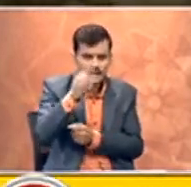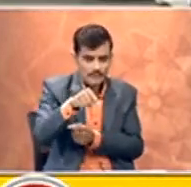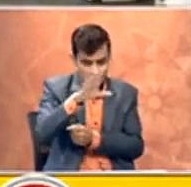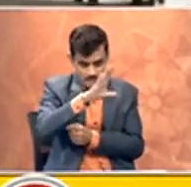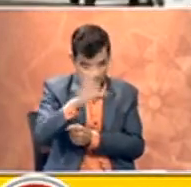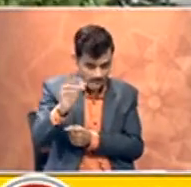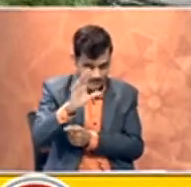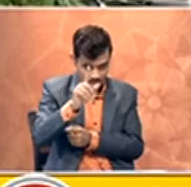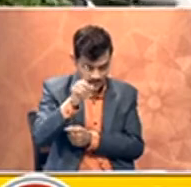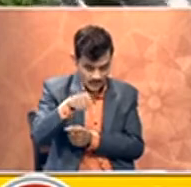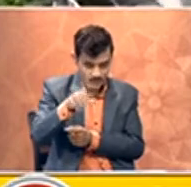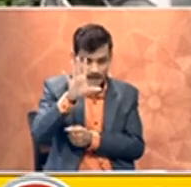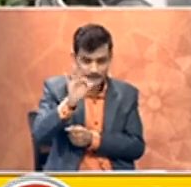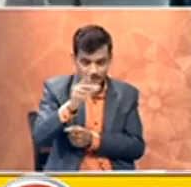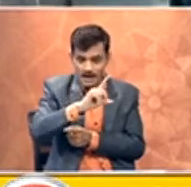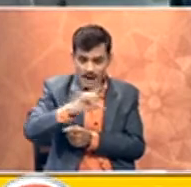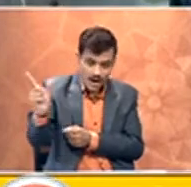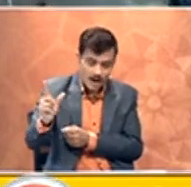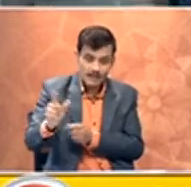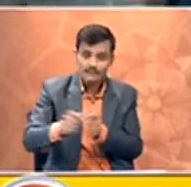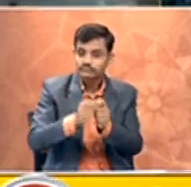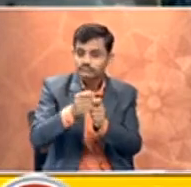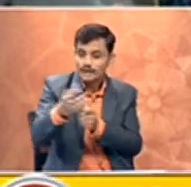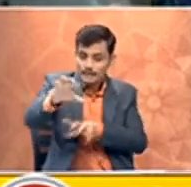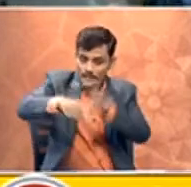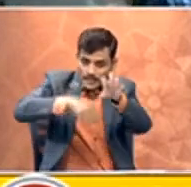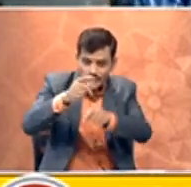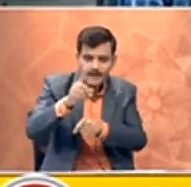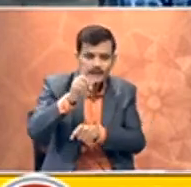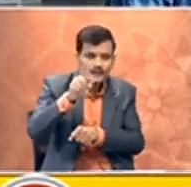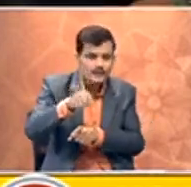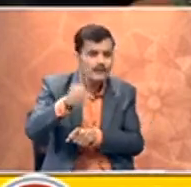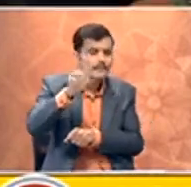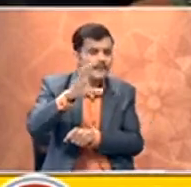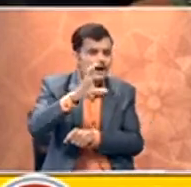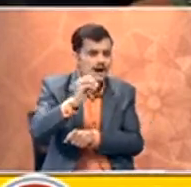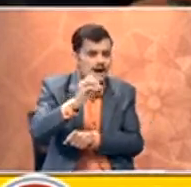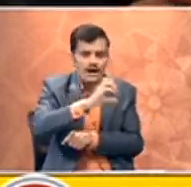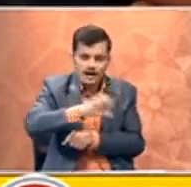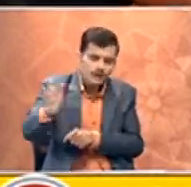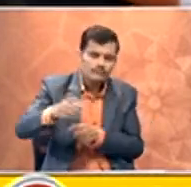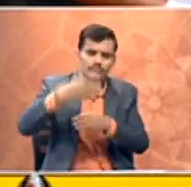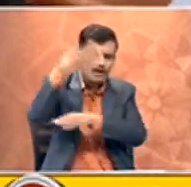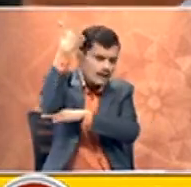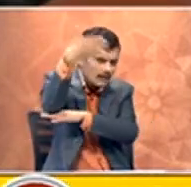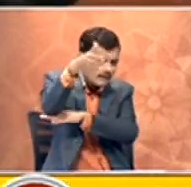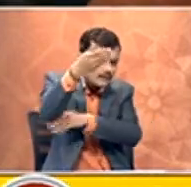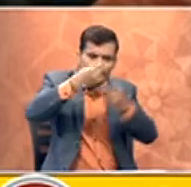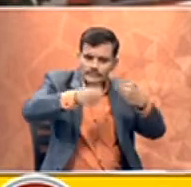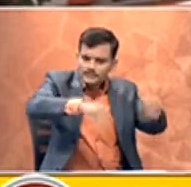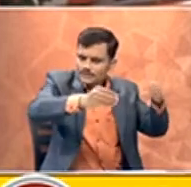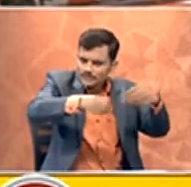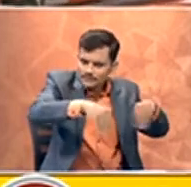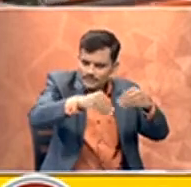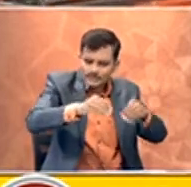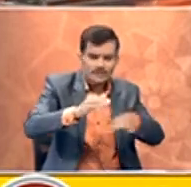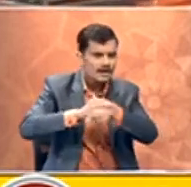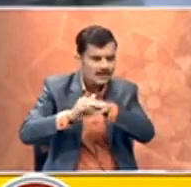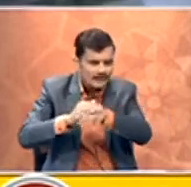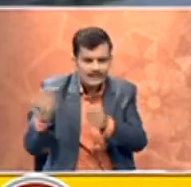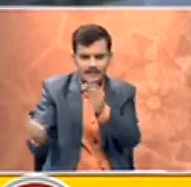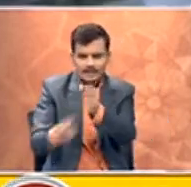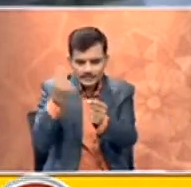जरिए करीब 1.5 करोड़ तिरंगे बेचे गए। इससे हमारे कामगारों की, बुनकरों